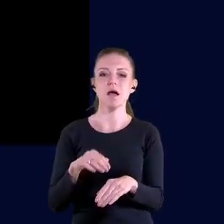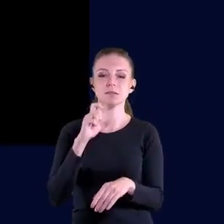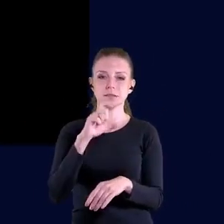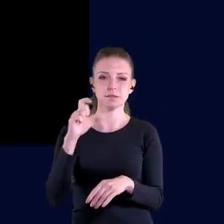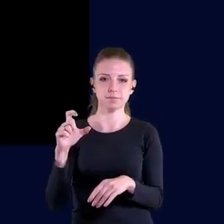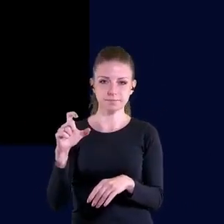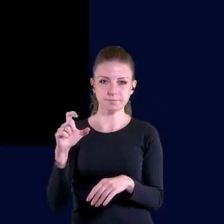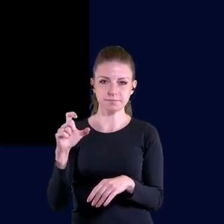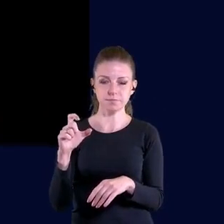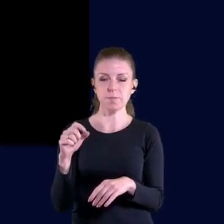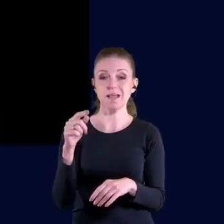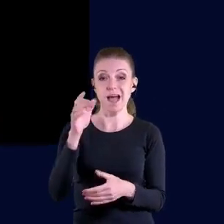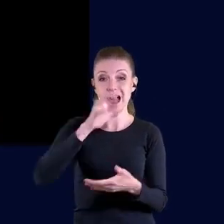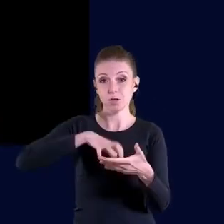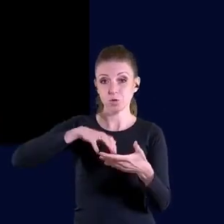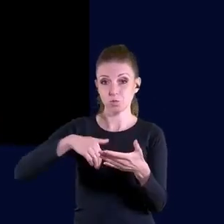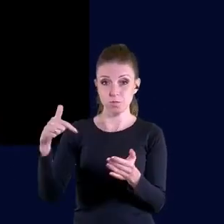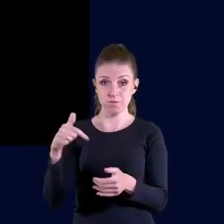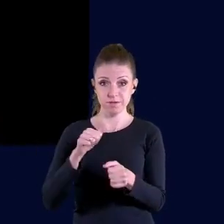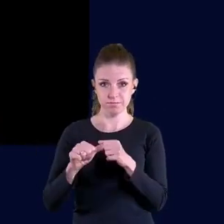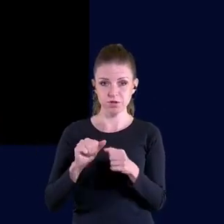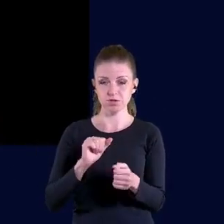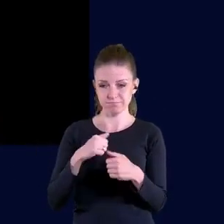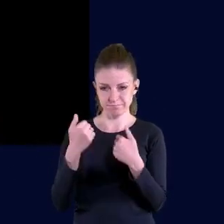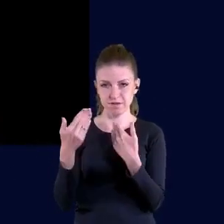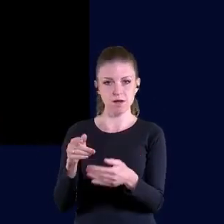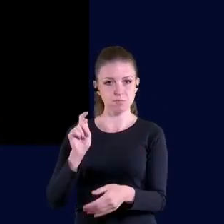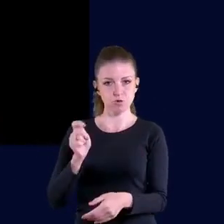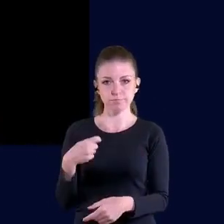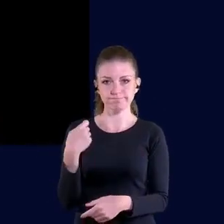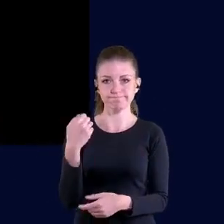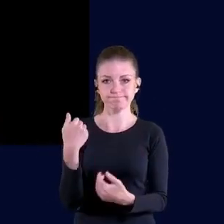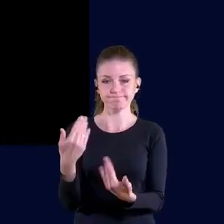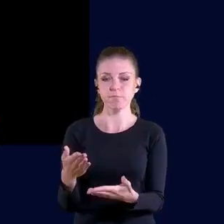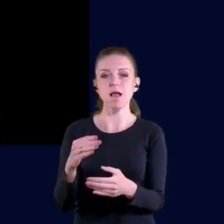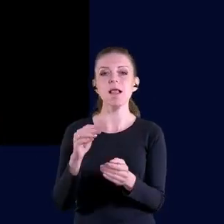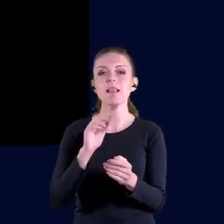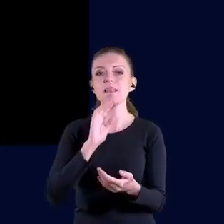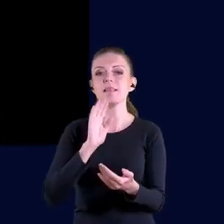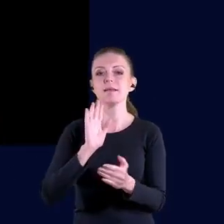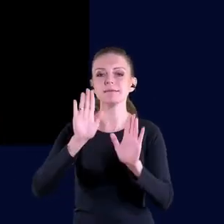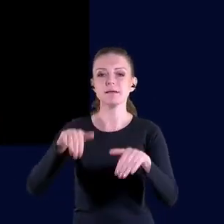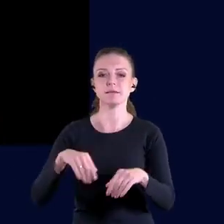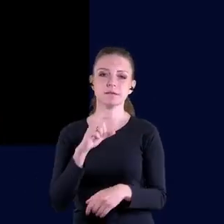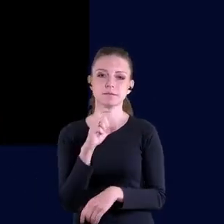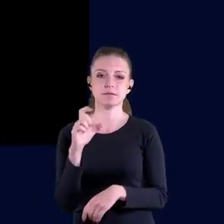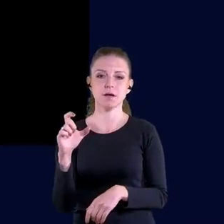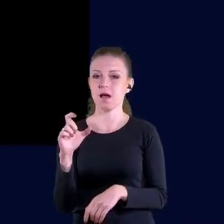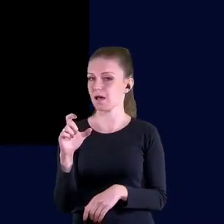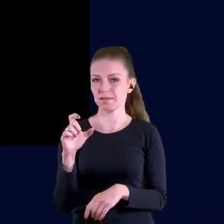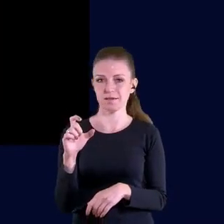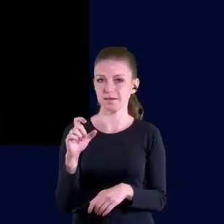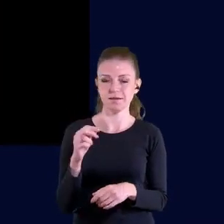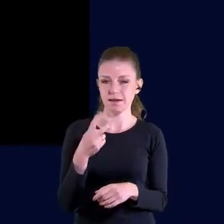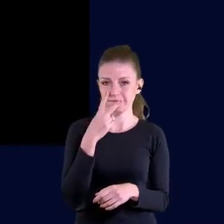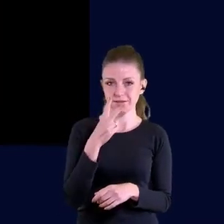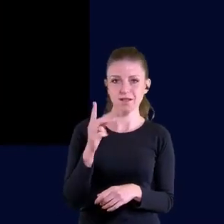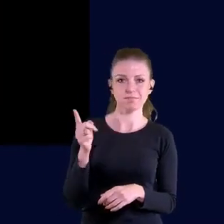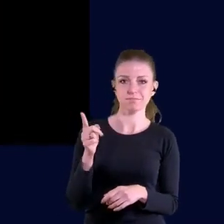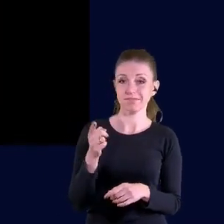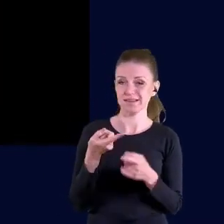powinny być opatrzone licencjami Sisi ale tak jak Państwo widzą nie jest to